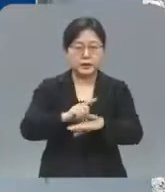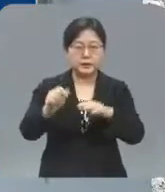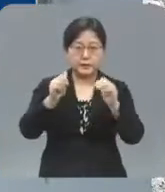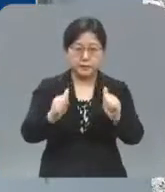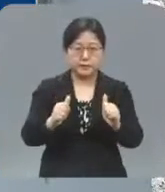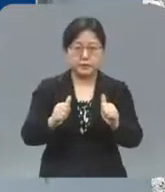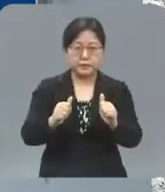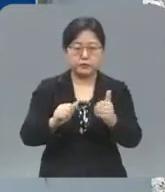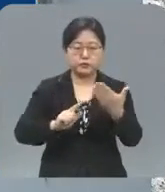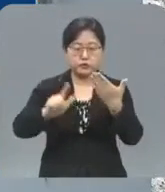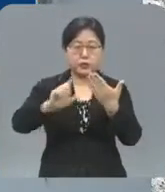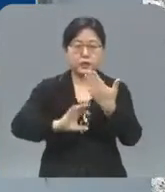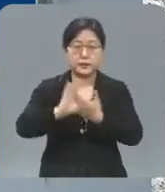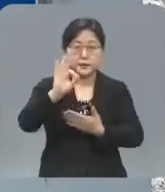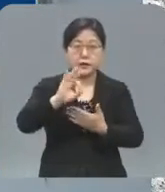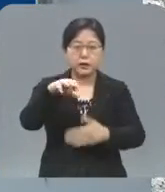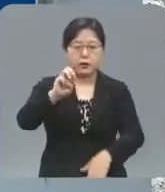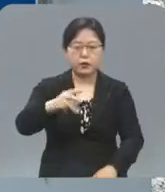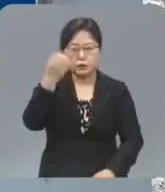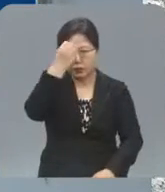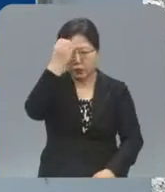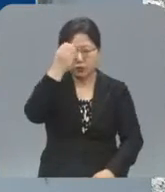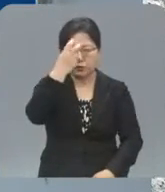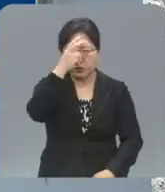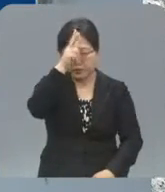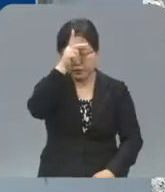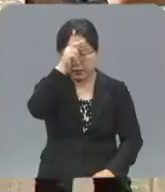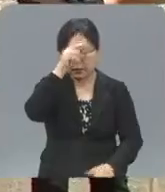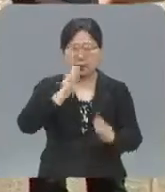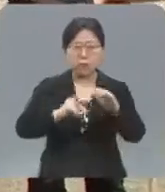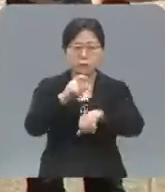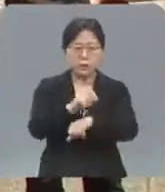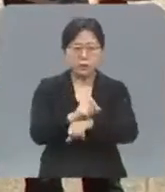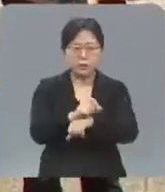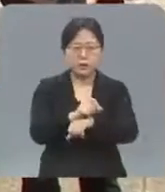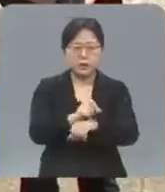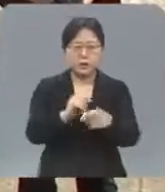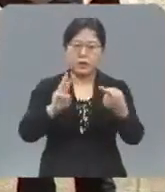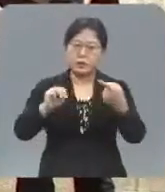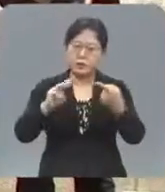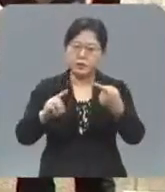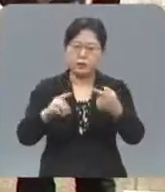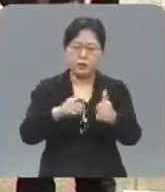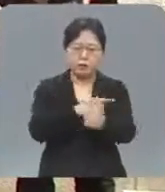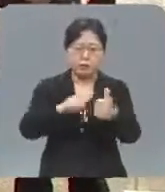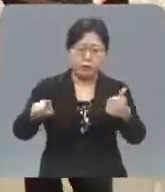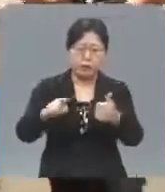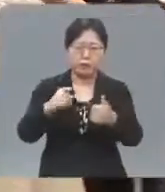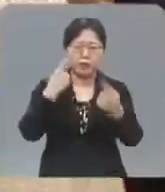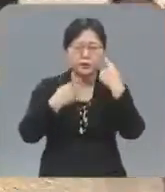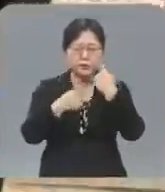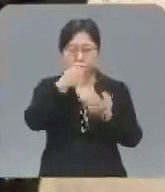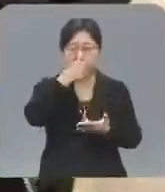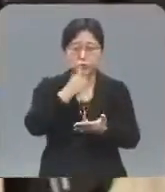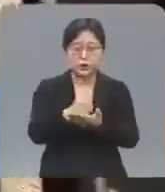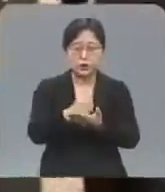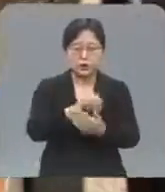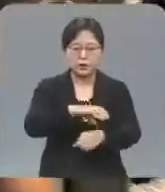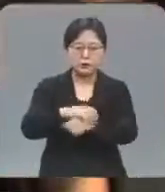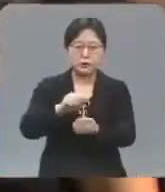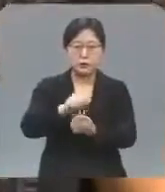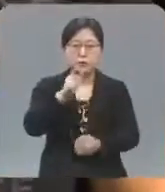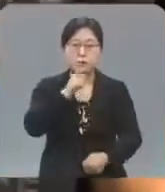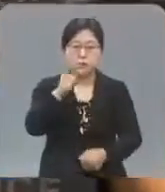광주지방법원은 지난 9일 오전 광주 고검청사에 검찰 공무원에게 1m 길이의 흉기를 휘둘러 다치게 한 혐의로